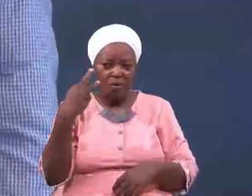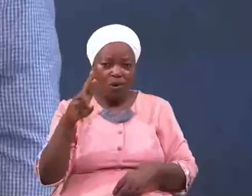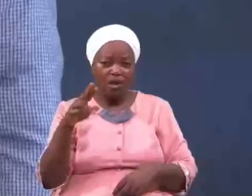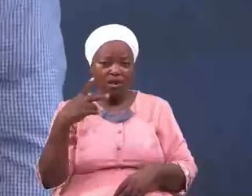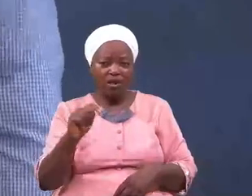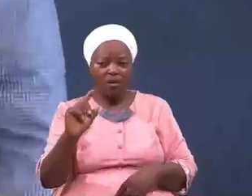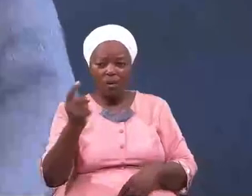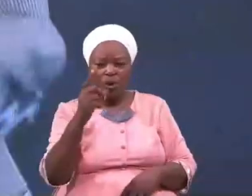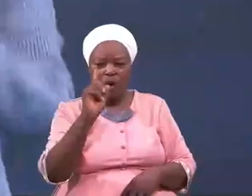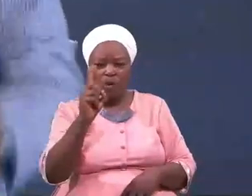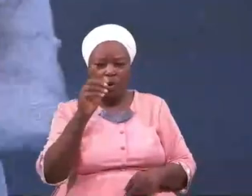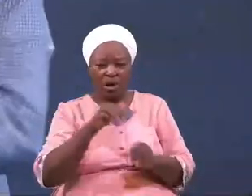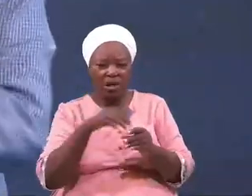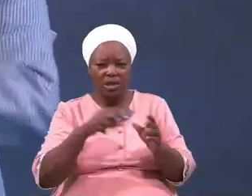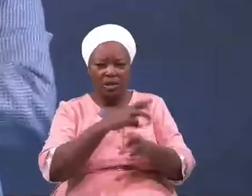que